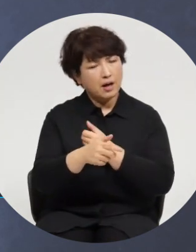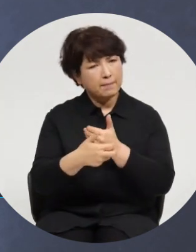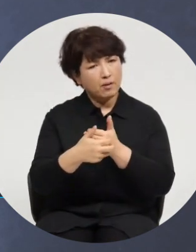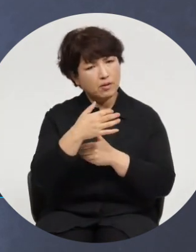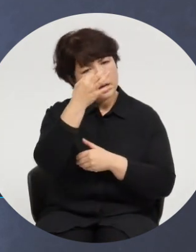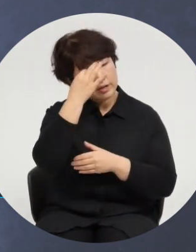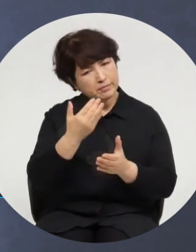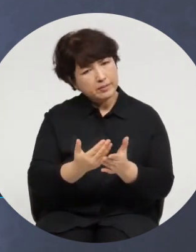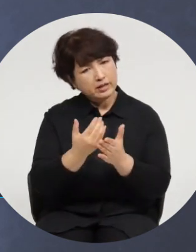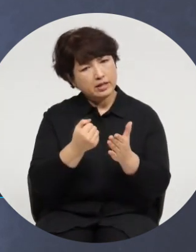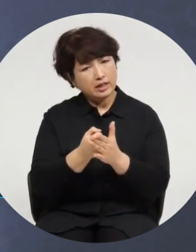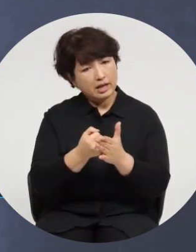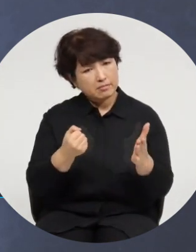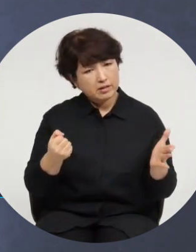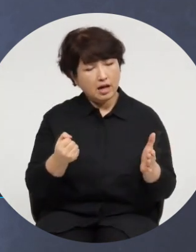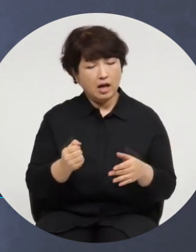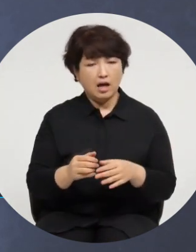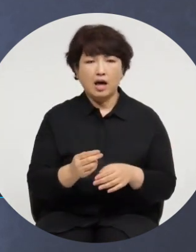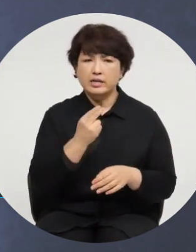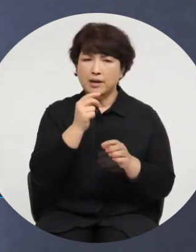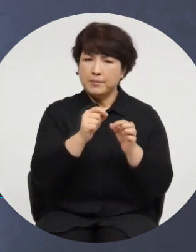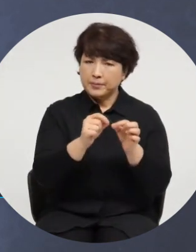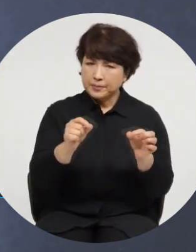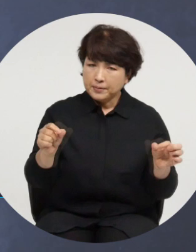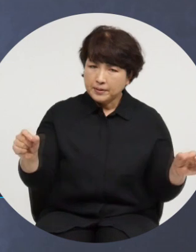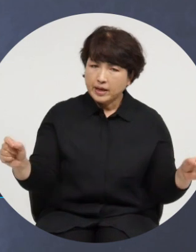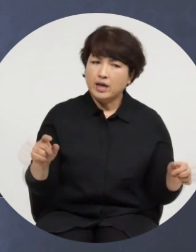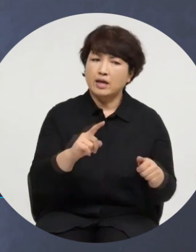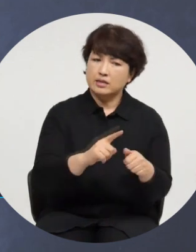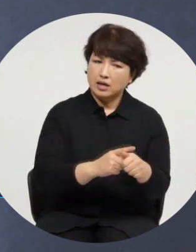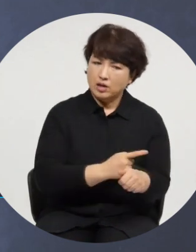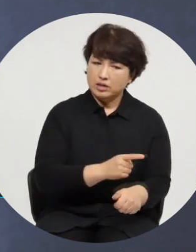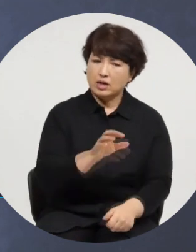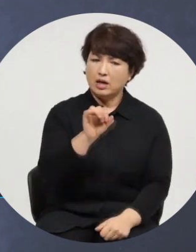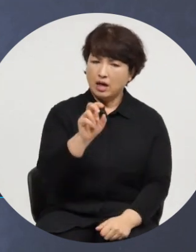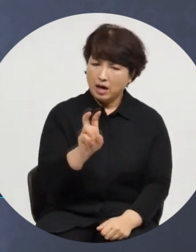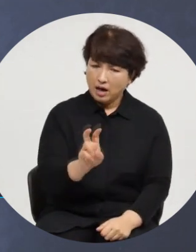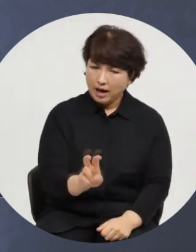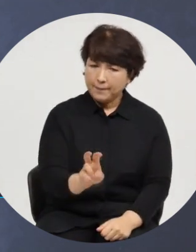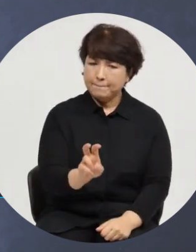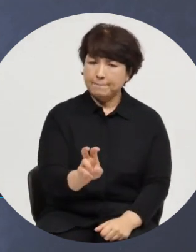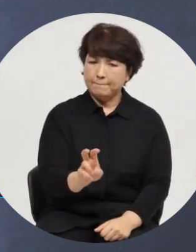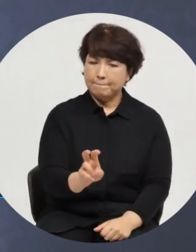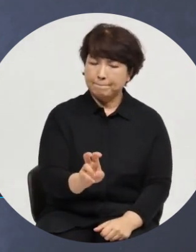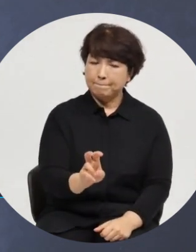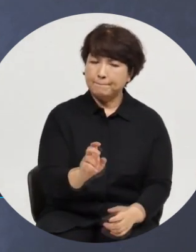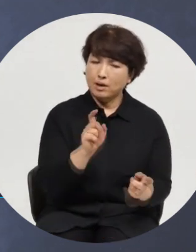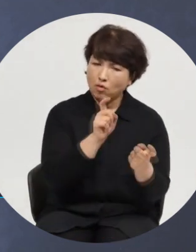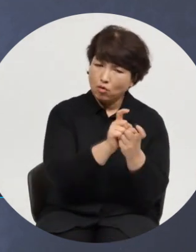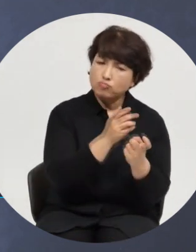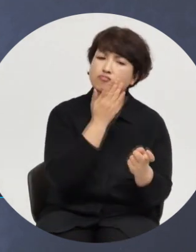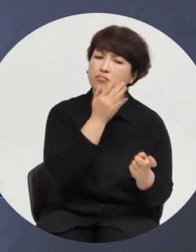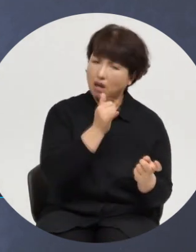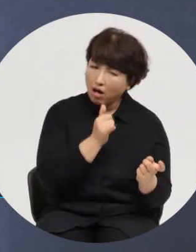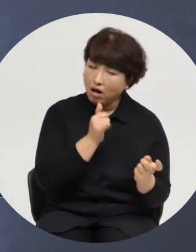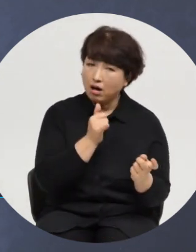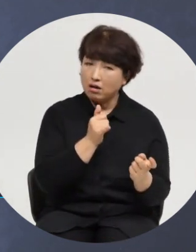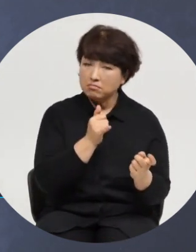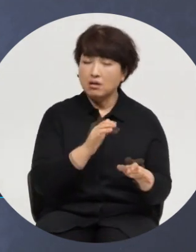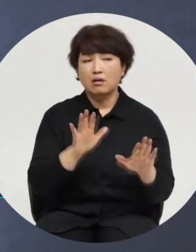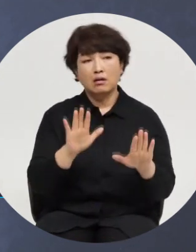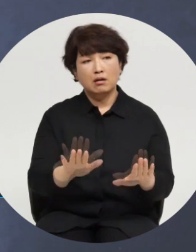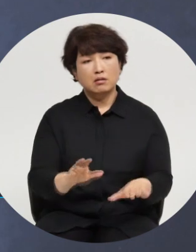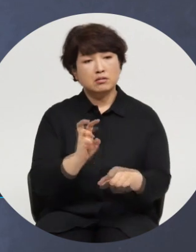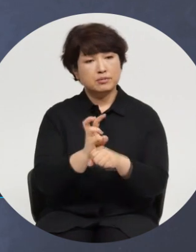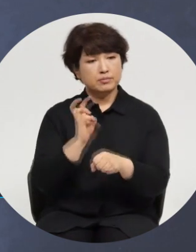사니까 이렇게 오래 사는 병으로 개념이 나타나거나 이렇게